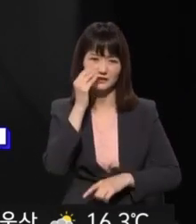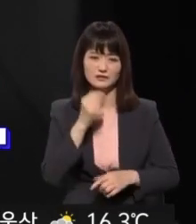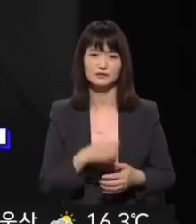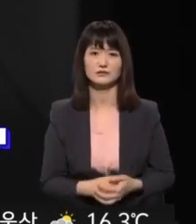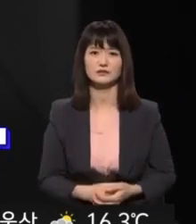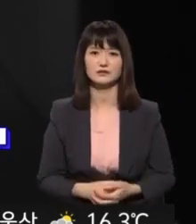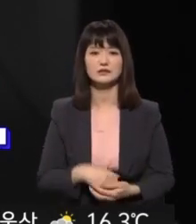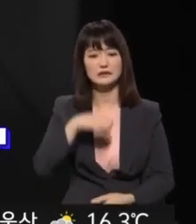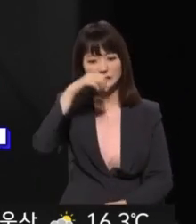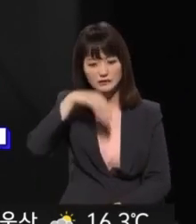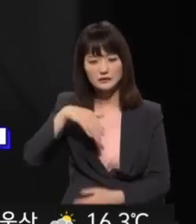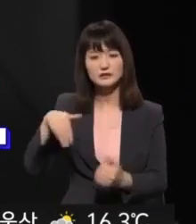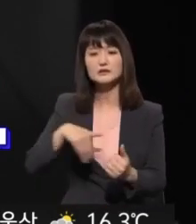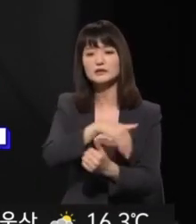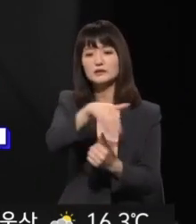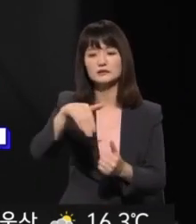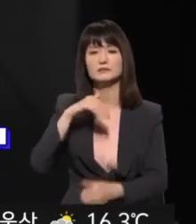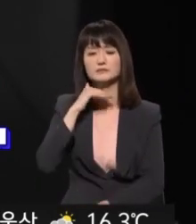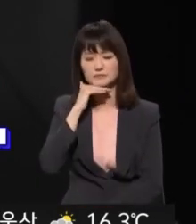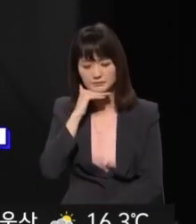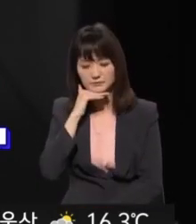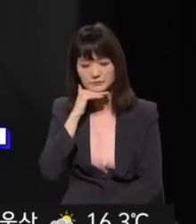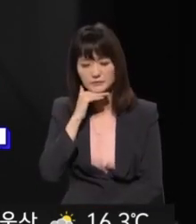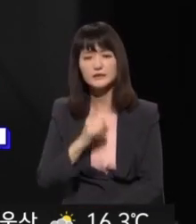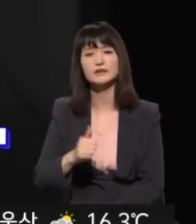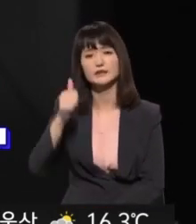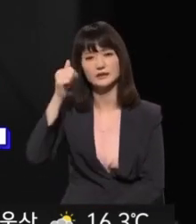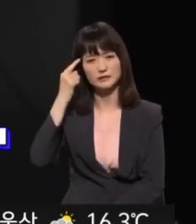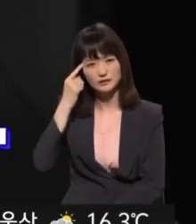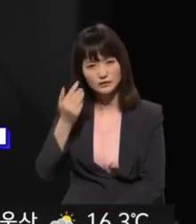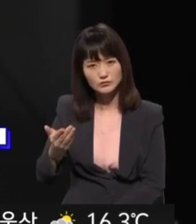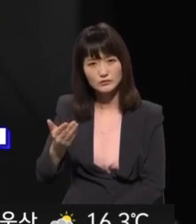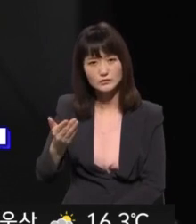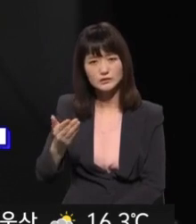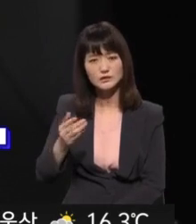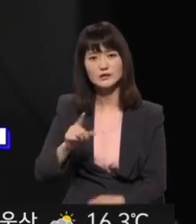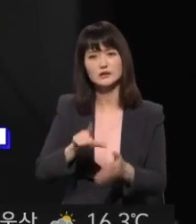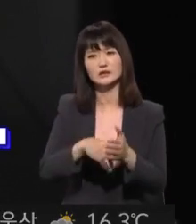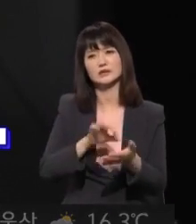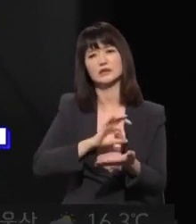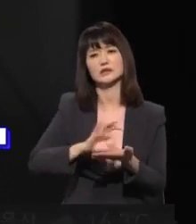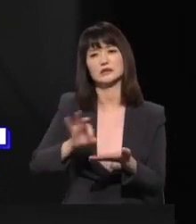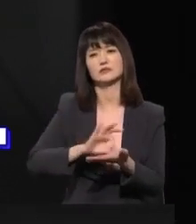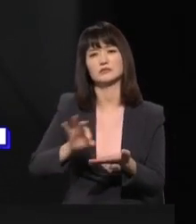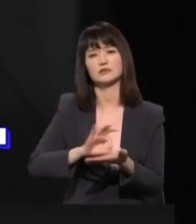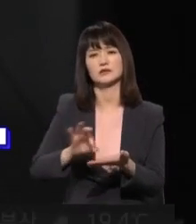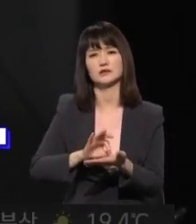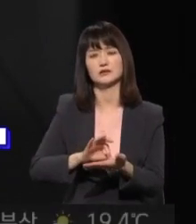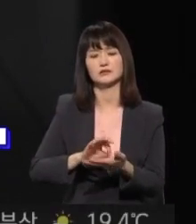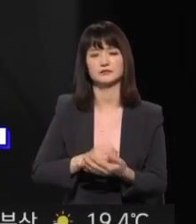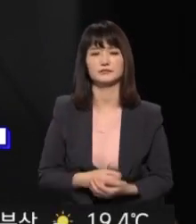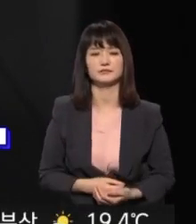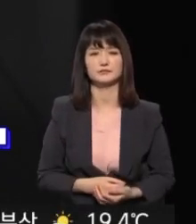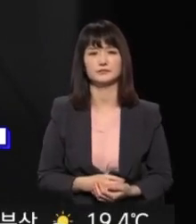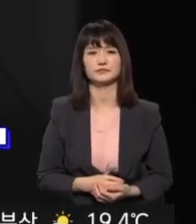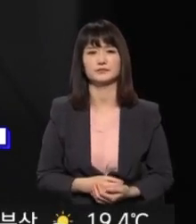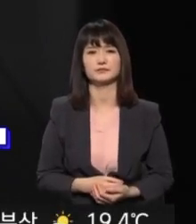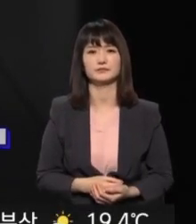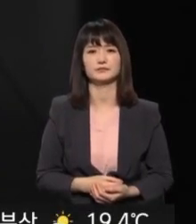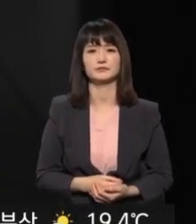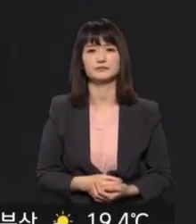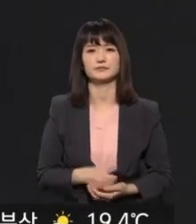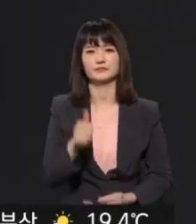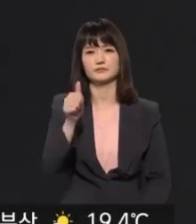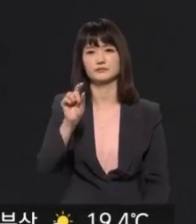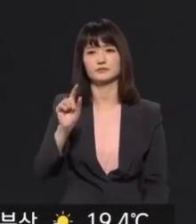저는 두고 보는 게 낫지 굳이 이렇게 질문하고 하는 것도 아까운 시간만 낭비했다 이런 네. 생각입니다. 저는 그 한동훈